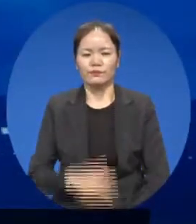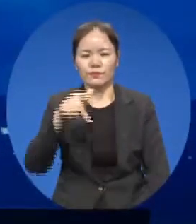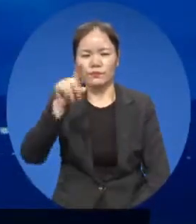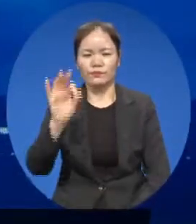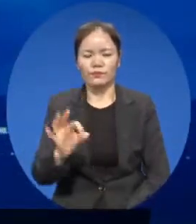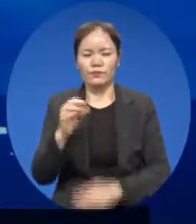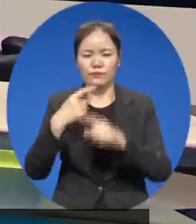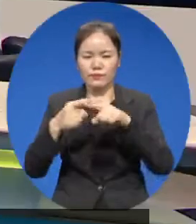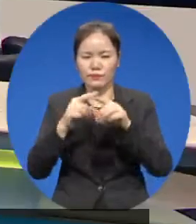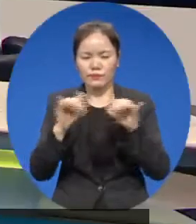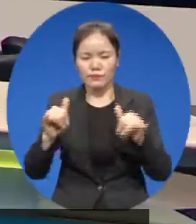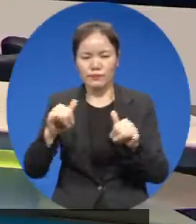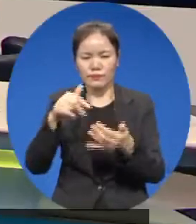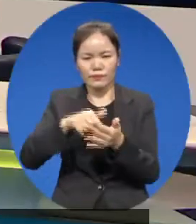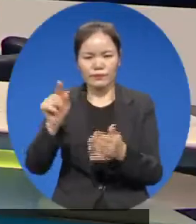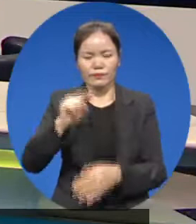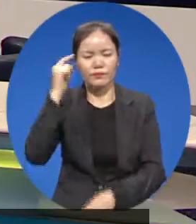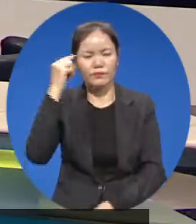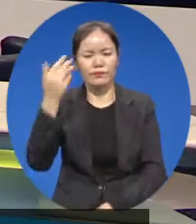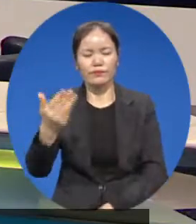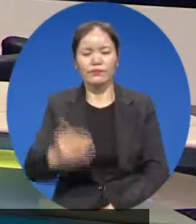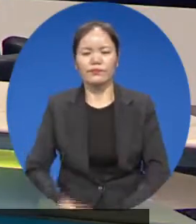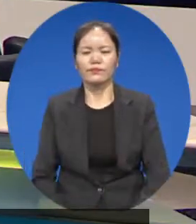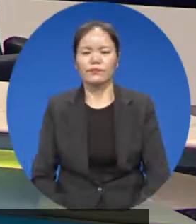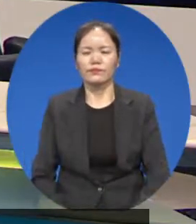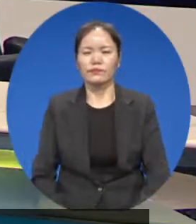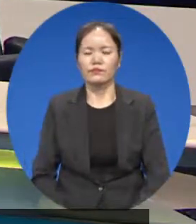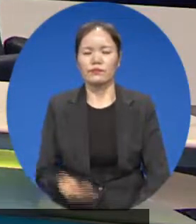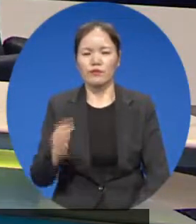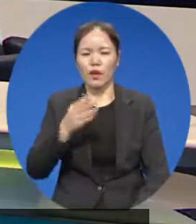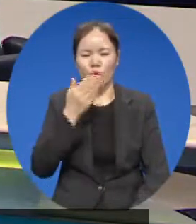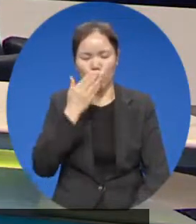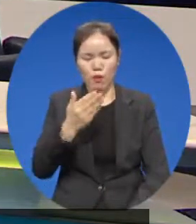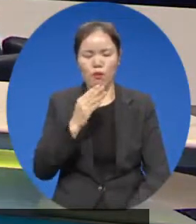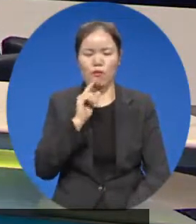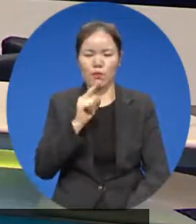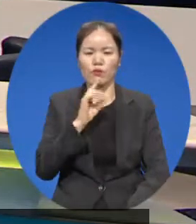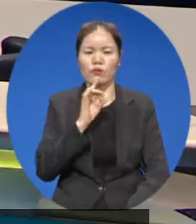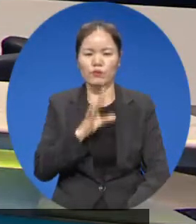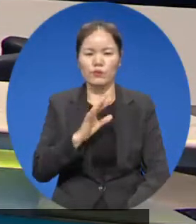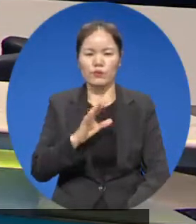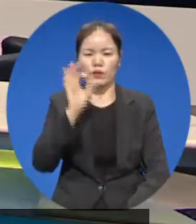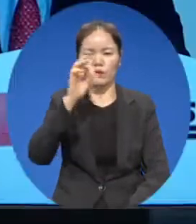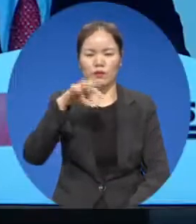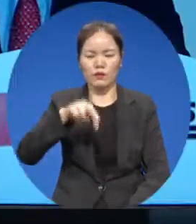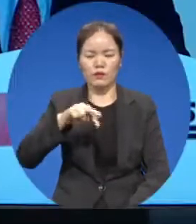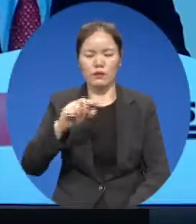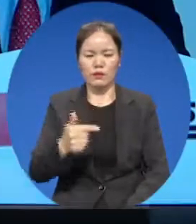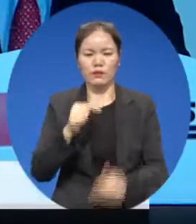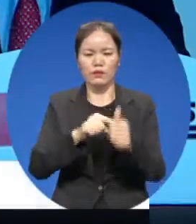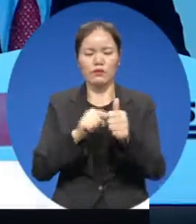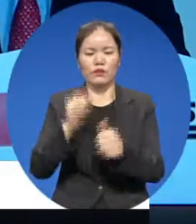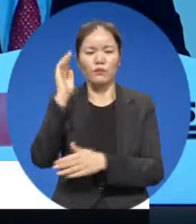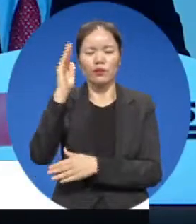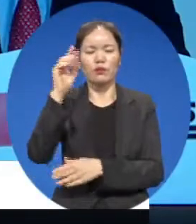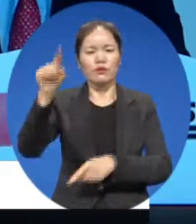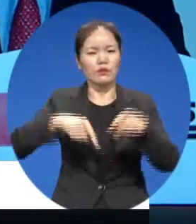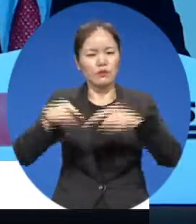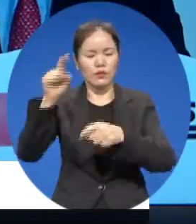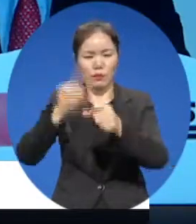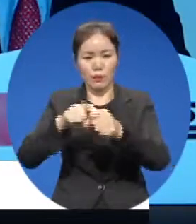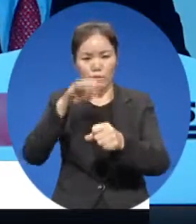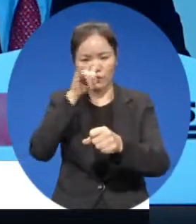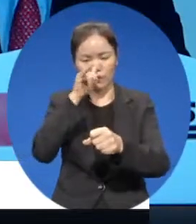밖에서 어떻게 들으셨습니까 그 사실 그냥 할 수 있는 말을 한 겁니다 액을 총장의 메세지의 뭔가 정치적 의도가 있다고 우리가